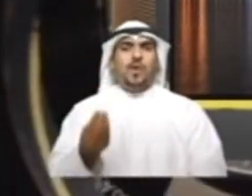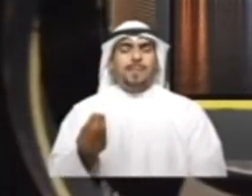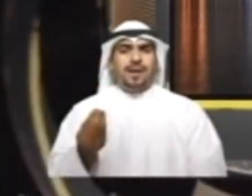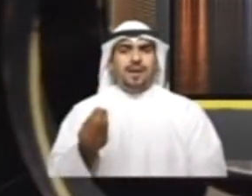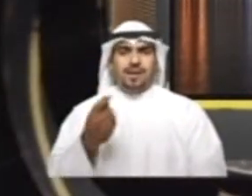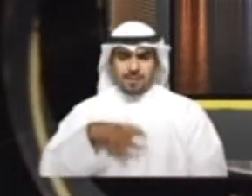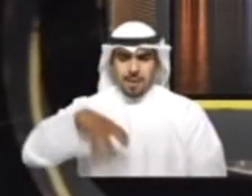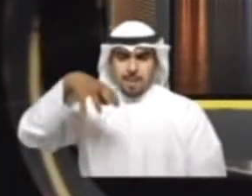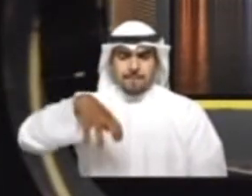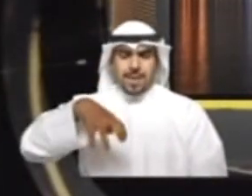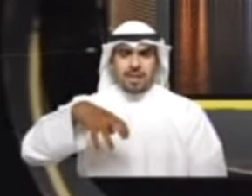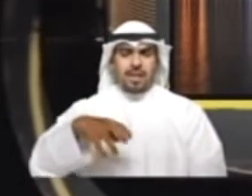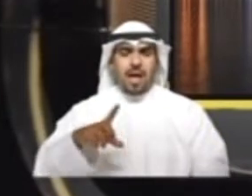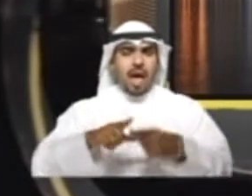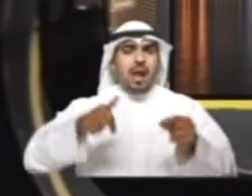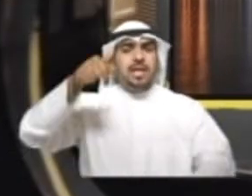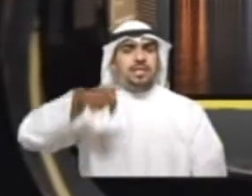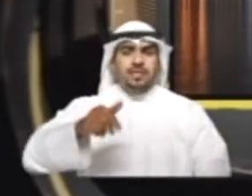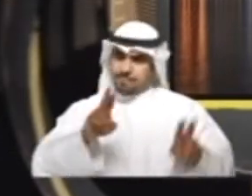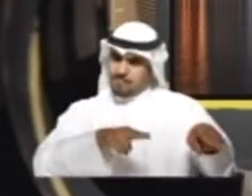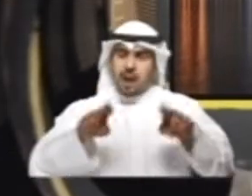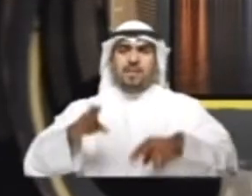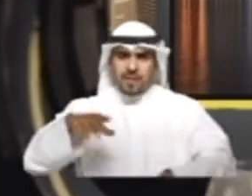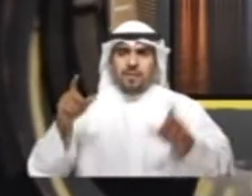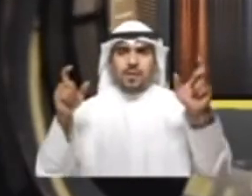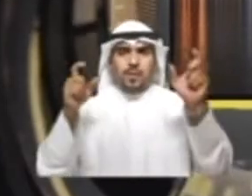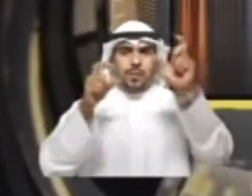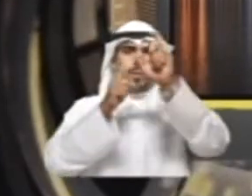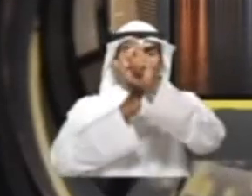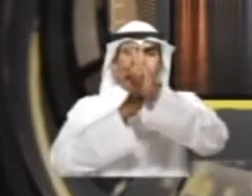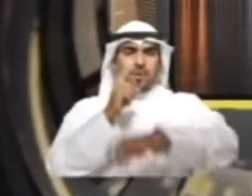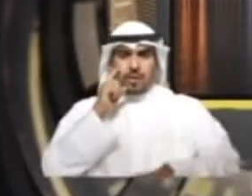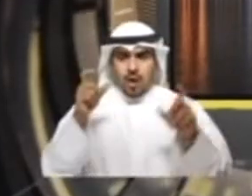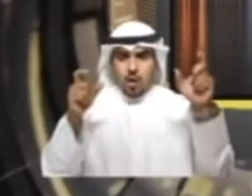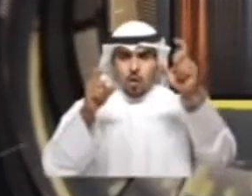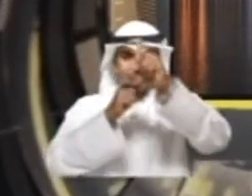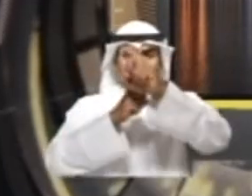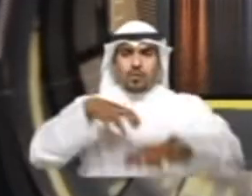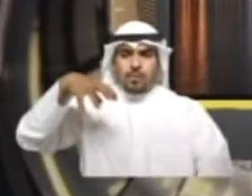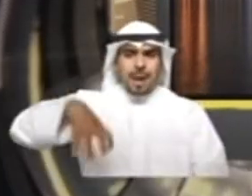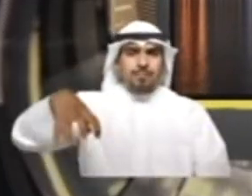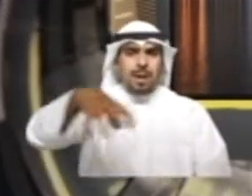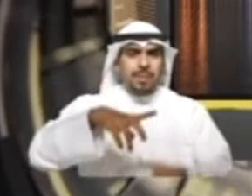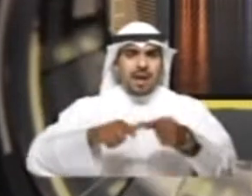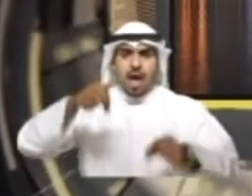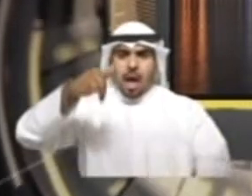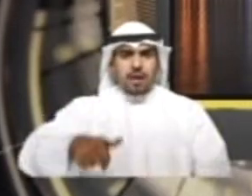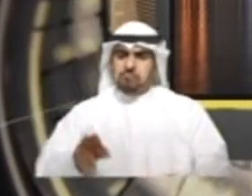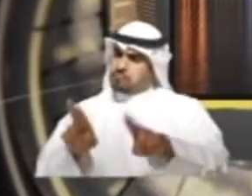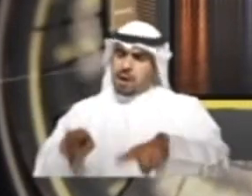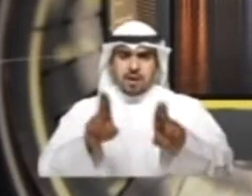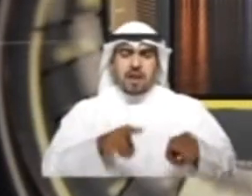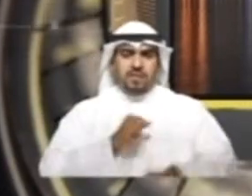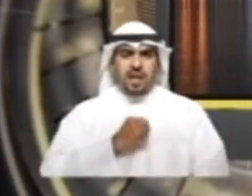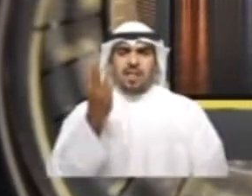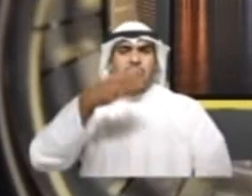الكويت فقط، تشهدها أيضا دول مجلس التعاون. نسبة الخسوف متشابهة في أغلب دول مجلس التعاون، وهي مقدار الربع. اللي